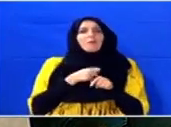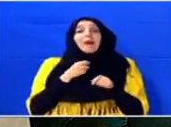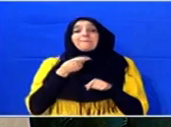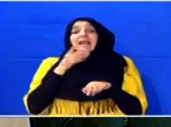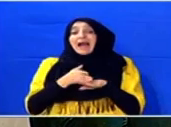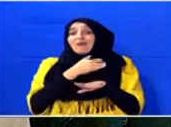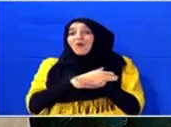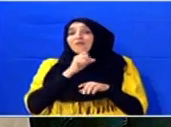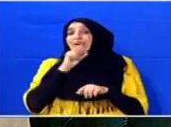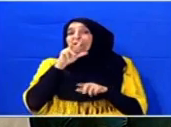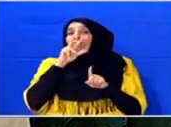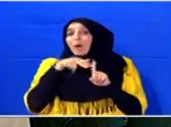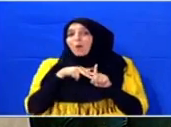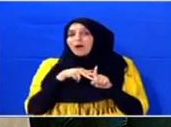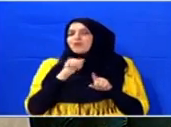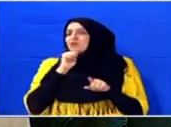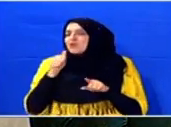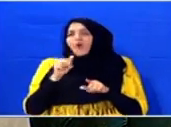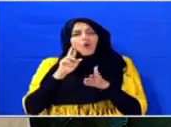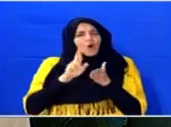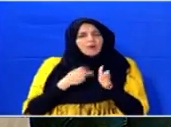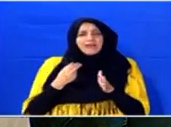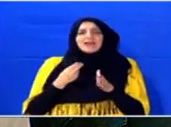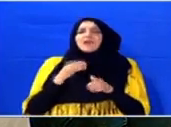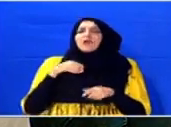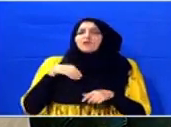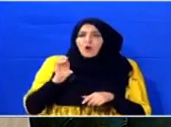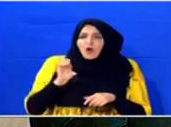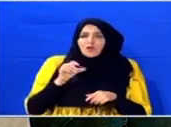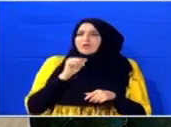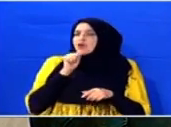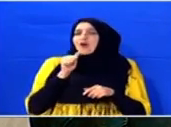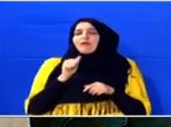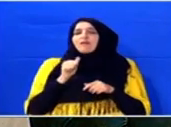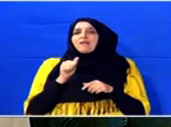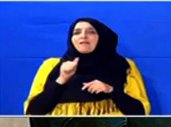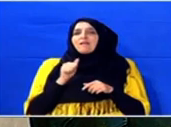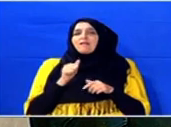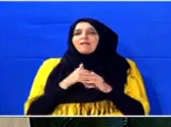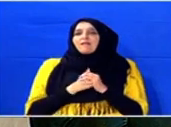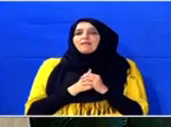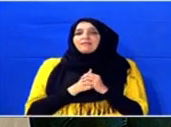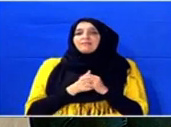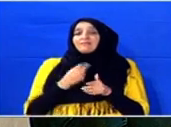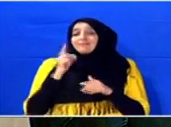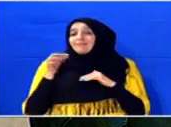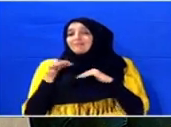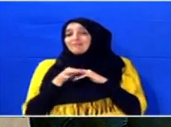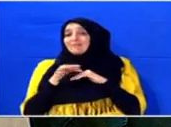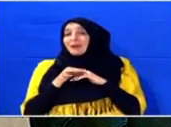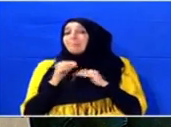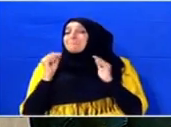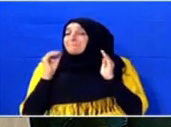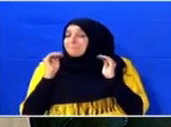بلا عقد ولا مهر جديدين ولكن زوجك راحت